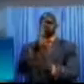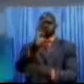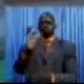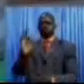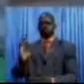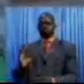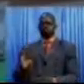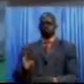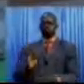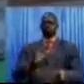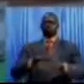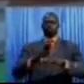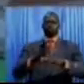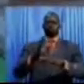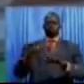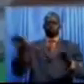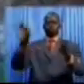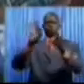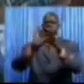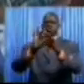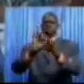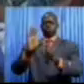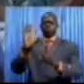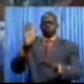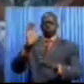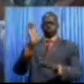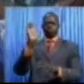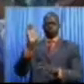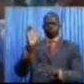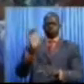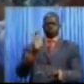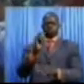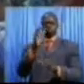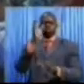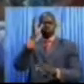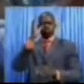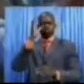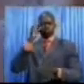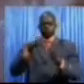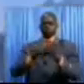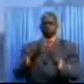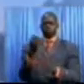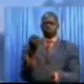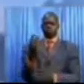Faso après son élection au Congrès de Kyoto en juin 2012.